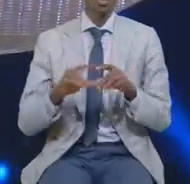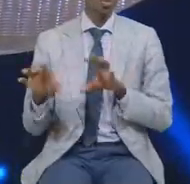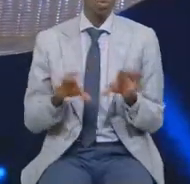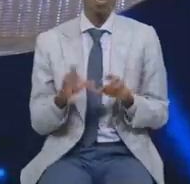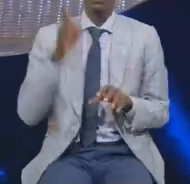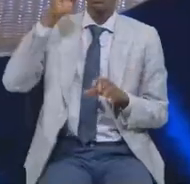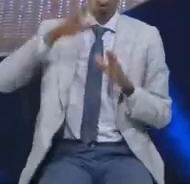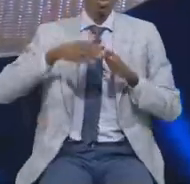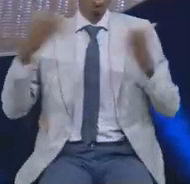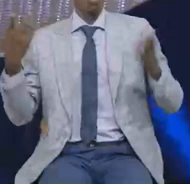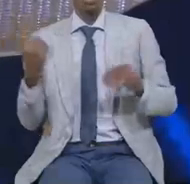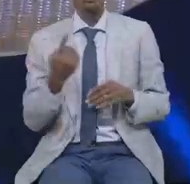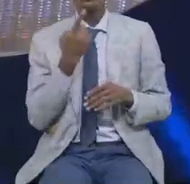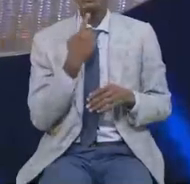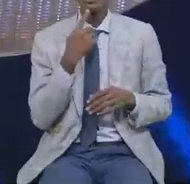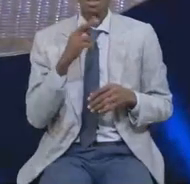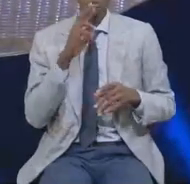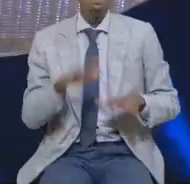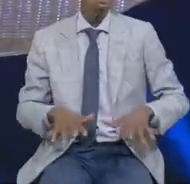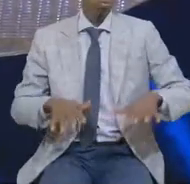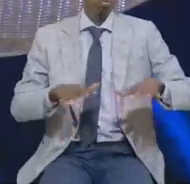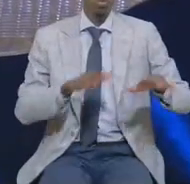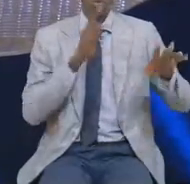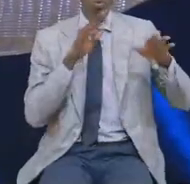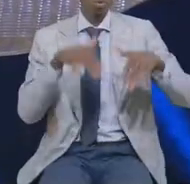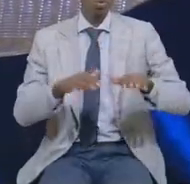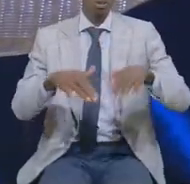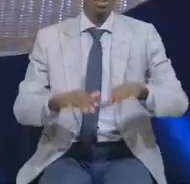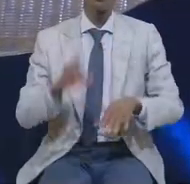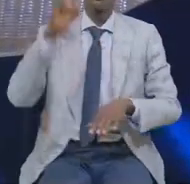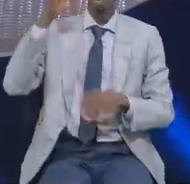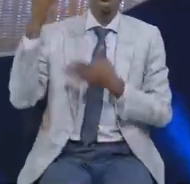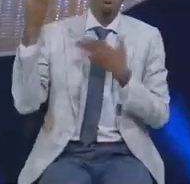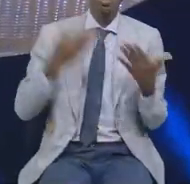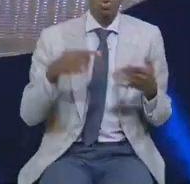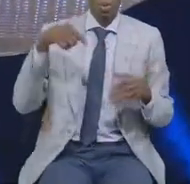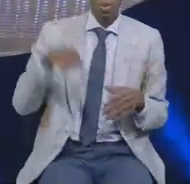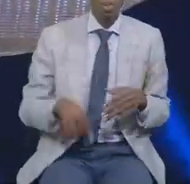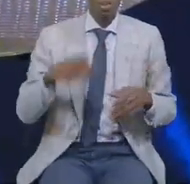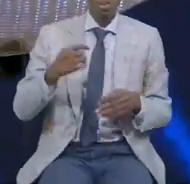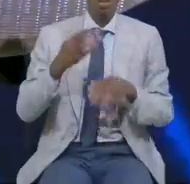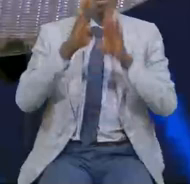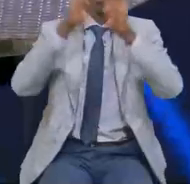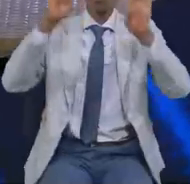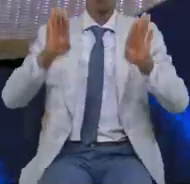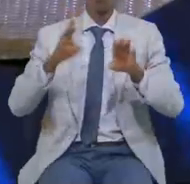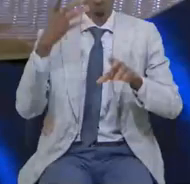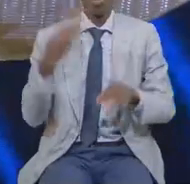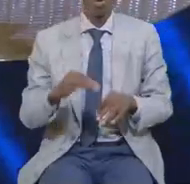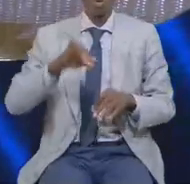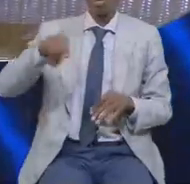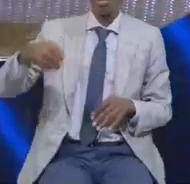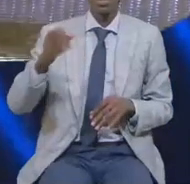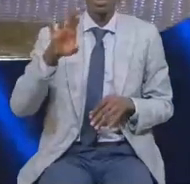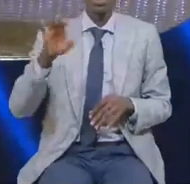Il a divisé la mer Rouge, il est capable. Il a renversé, démoli les murailles de Jéricho, il est capable. Il